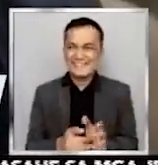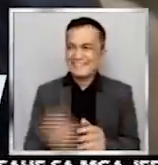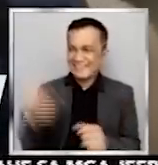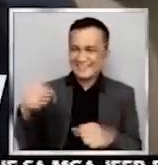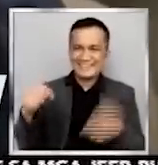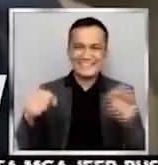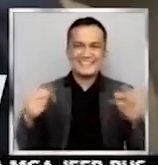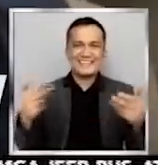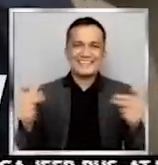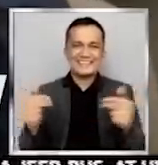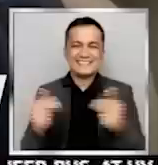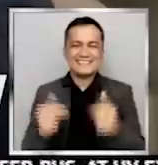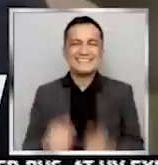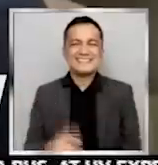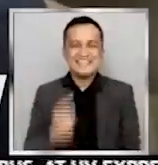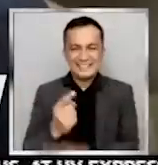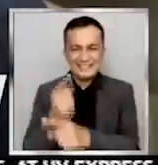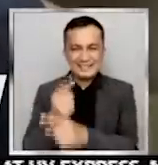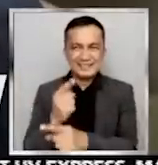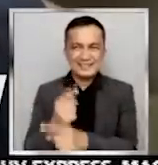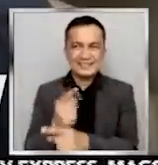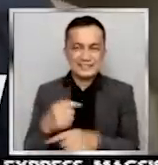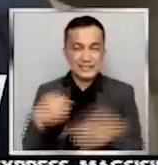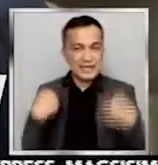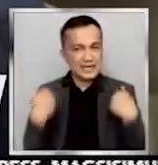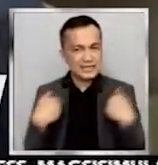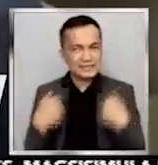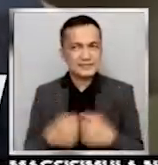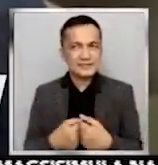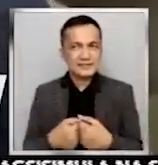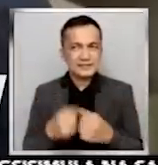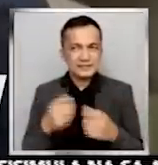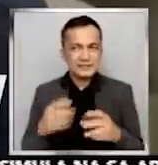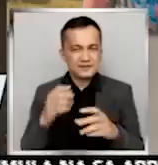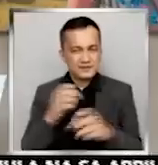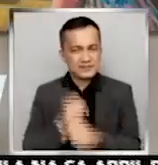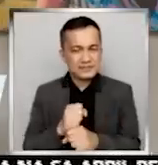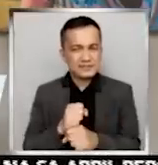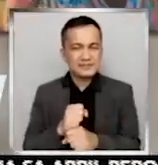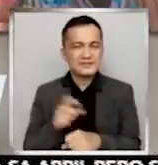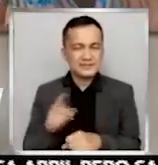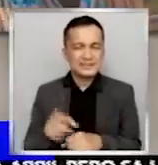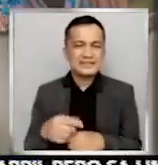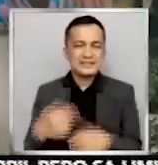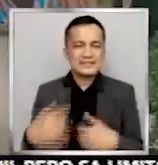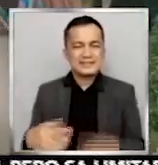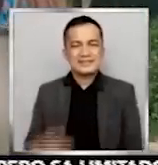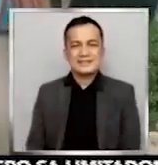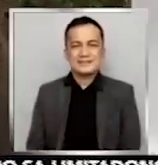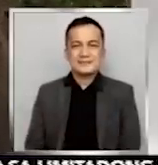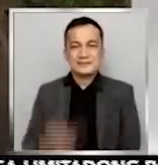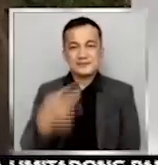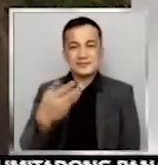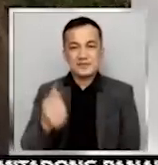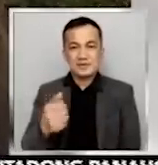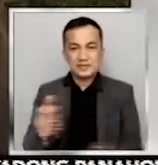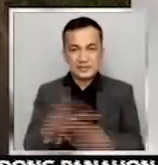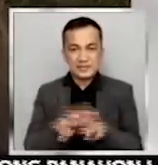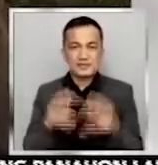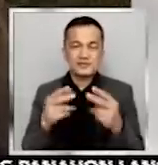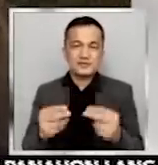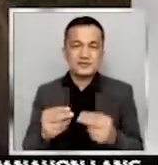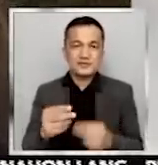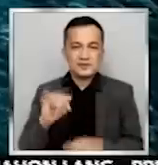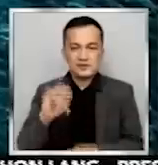po. Inaanan namin siyang youngest naman. Na makatapos ng baby. Para sa GMA Integrated News, John